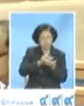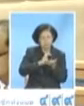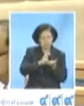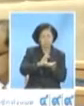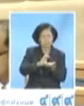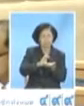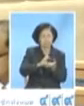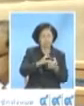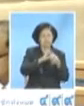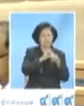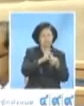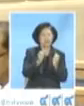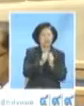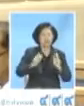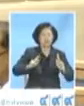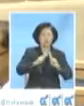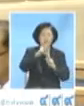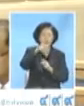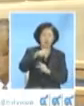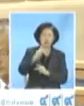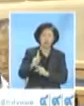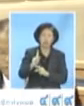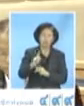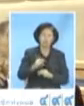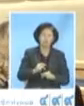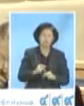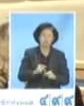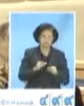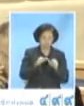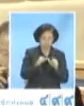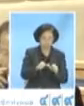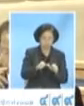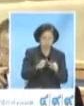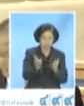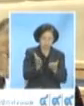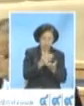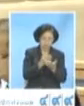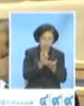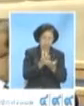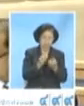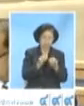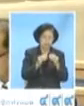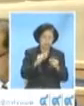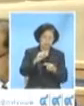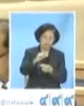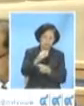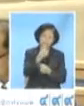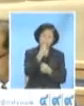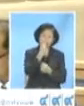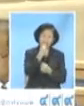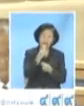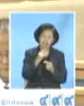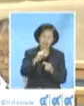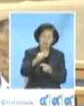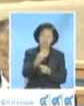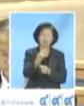ข้องกับกระทรวงการพัฒนาสังคมและความมั่นคงของมนุษย์นะครับซึ่งอยู่ในเล่มแดงนี้นะครับเล่มแดงเล่มที่2นะครับ